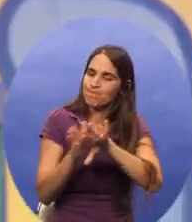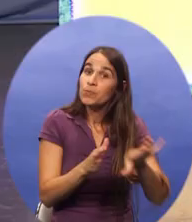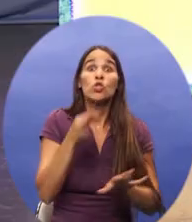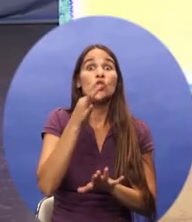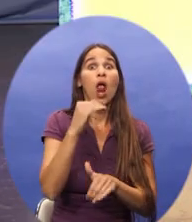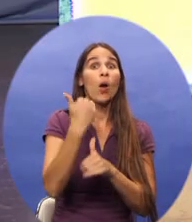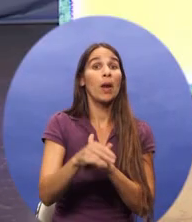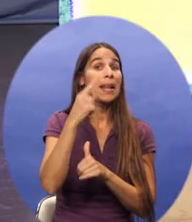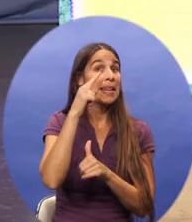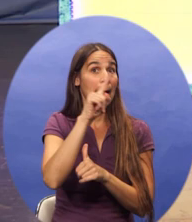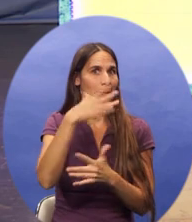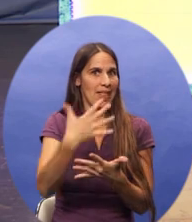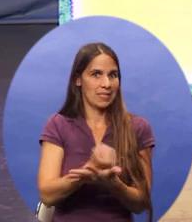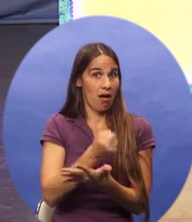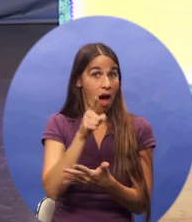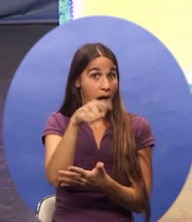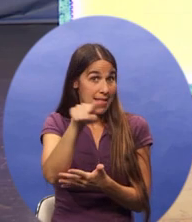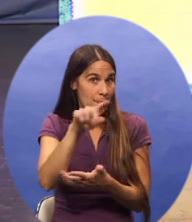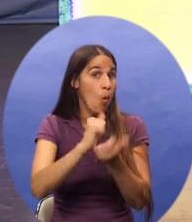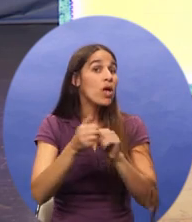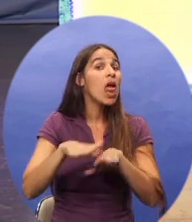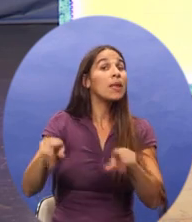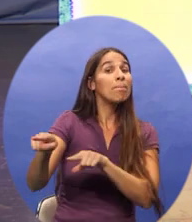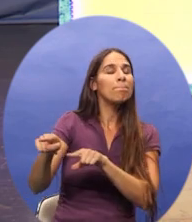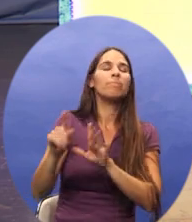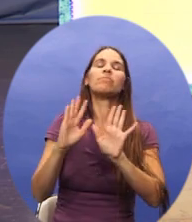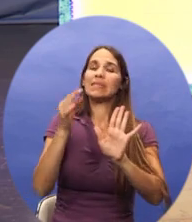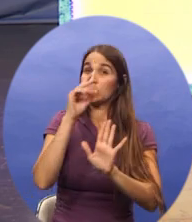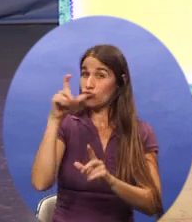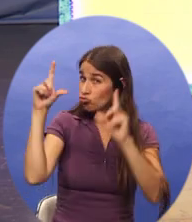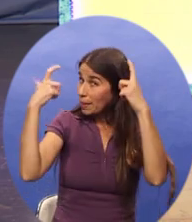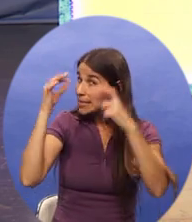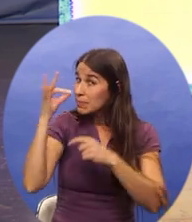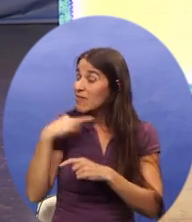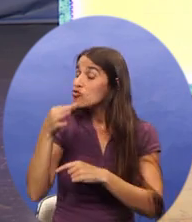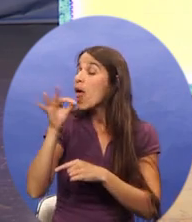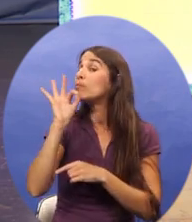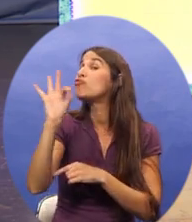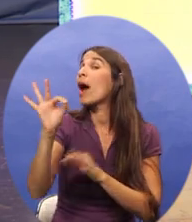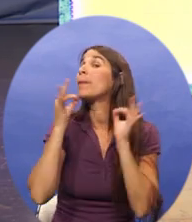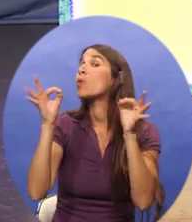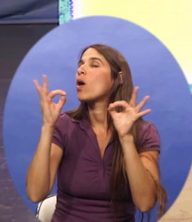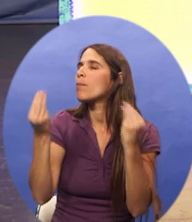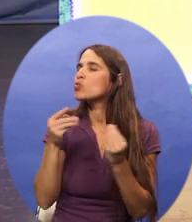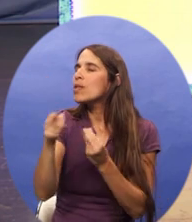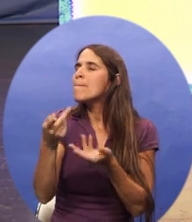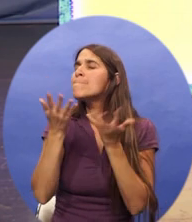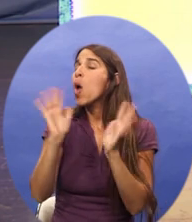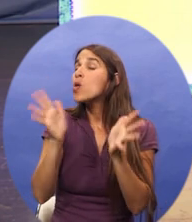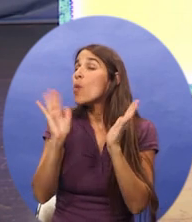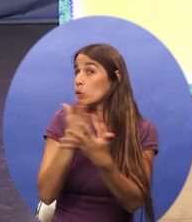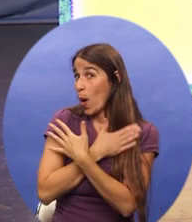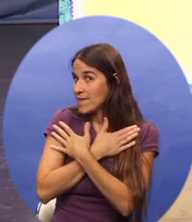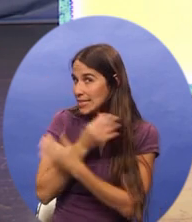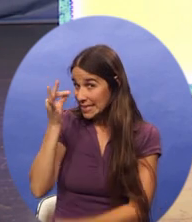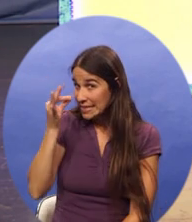לשאלה האחרונה. נראה מי ינצח, אתם או הילדים. שבתאי, שים לב, זו שאלה במיוחד בשבילך. שאלה על משהו שאתה